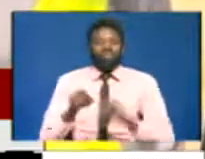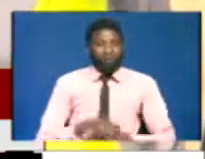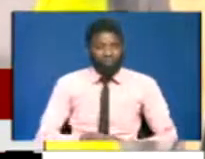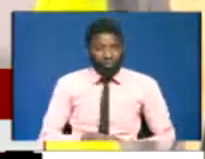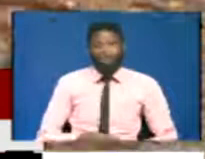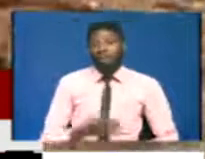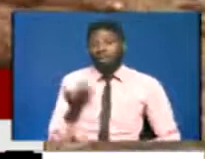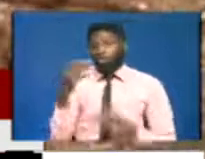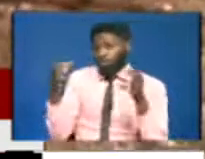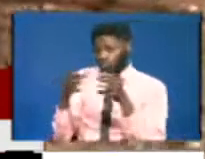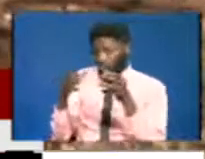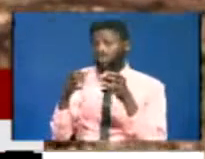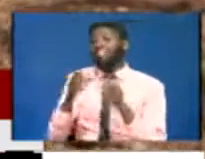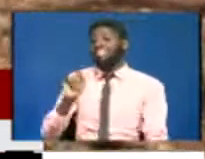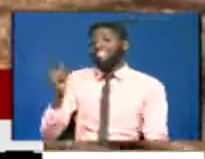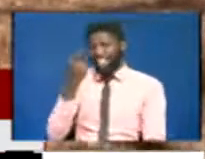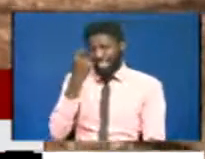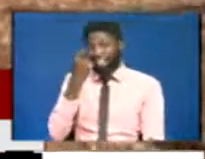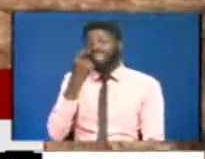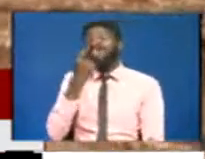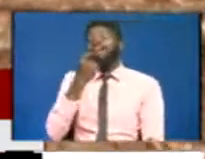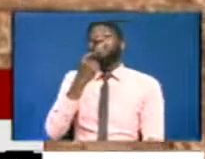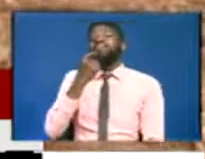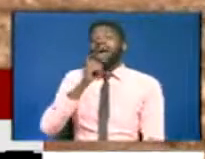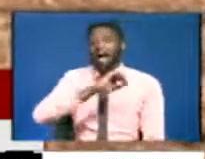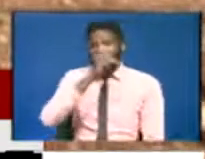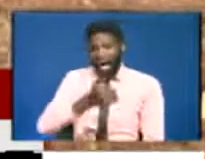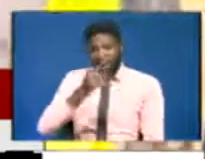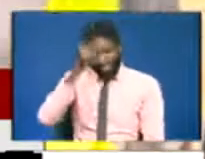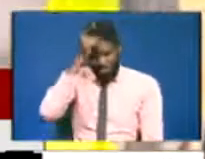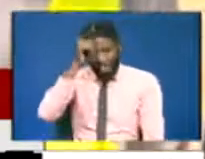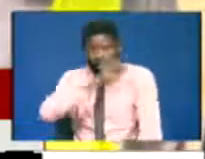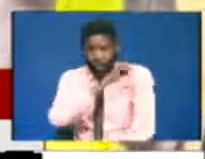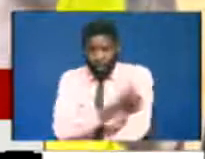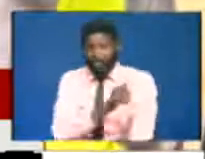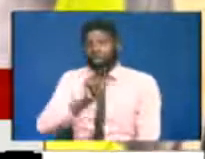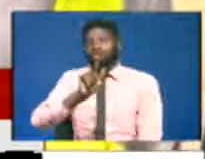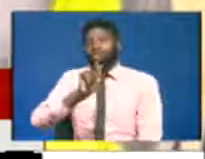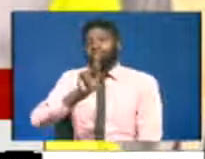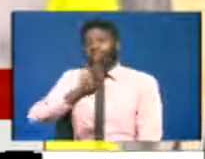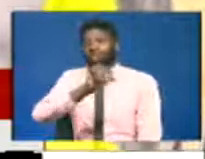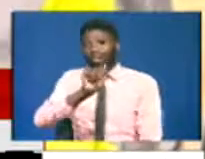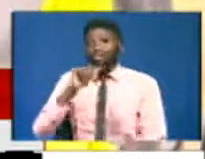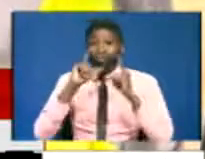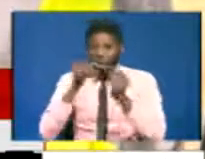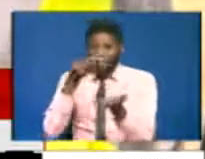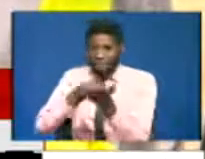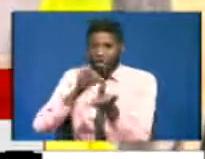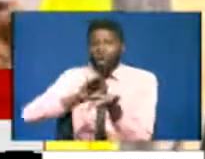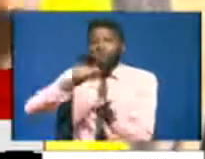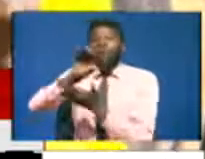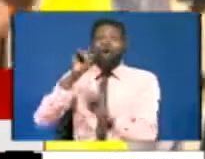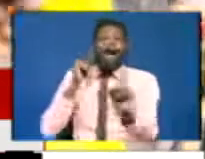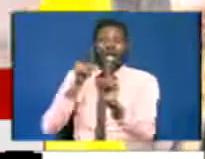kuna pesa wana release, na walisema hiyo pesa itatumika kutengeneza